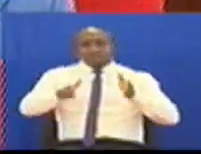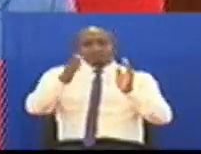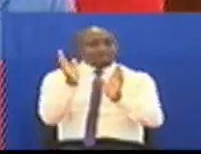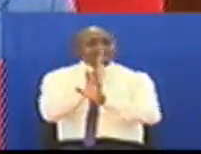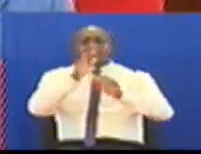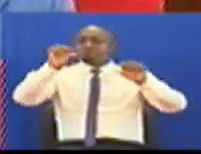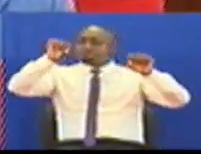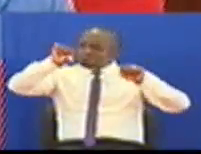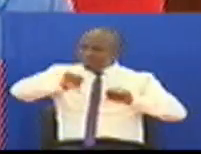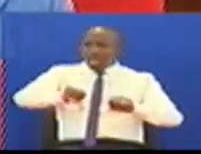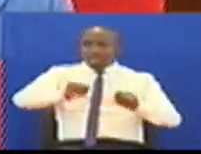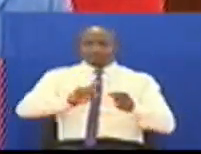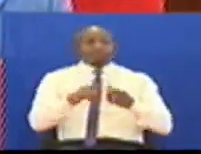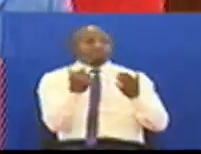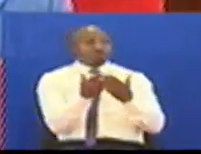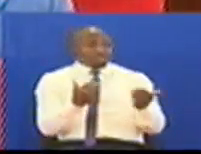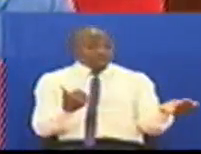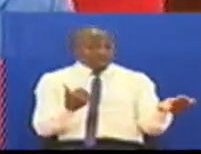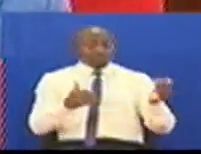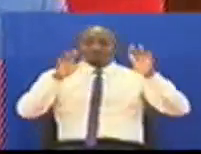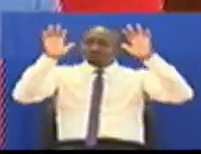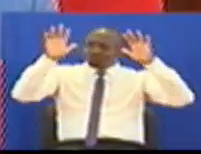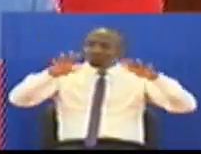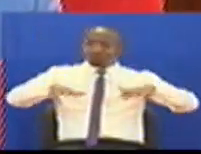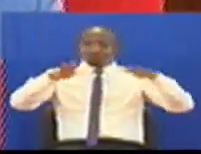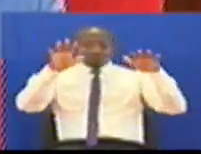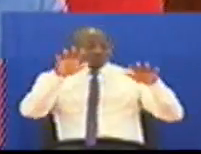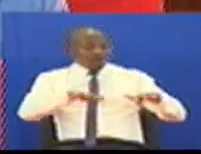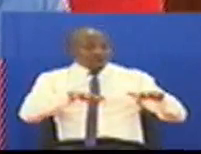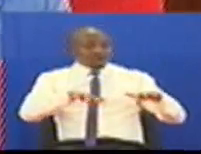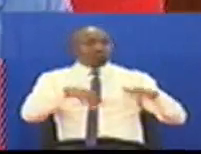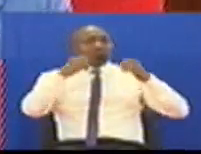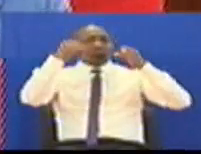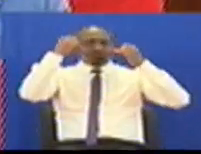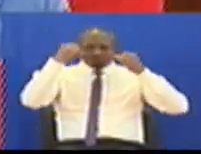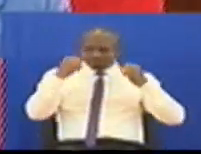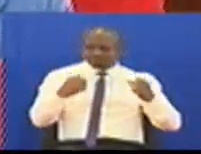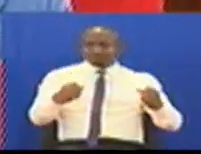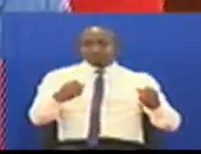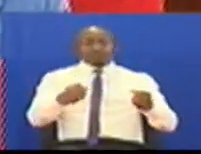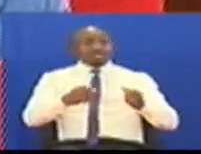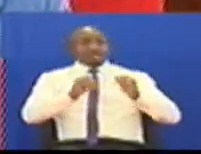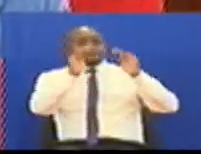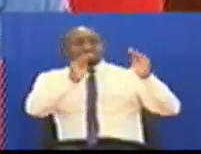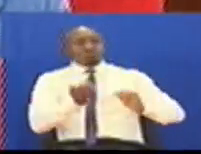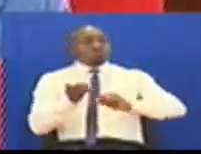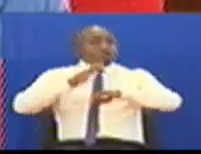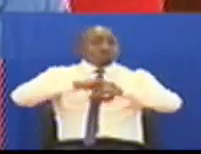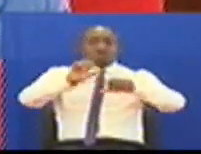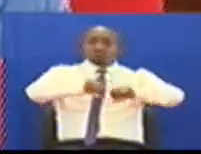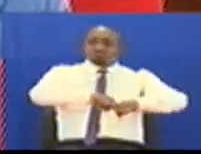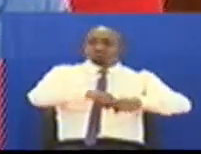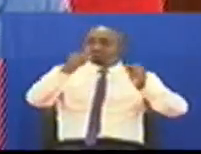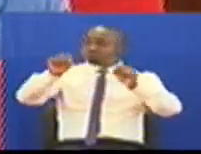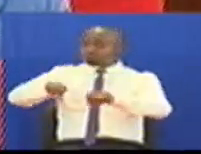Na zina hali mbaya sana kwa sababu ya mvua. Mvua imekuwa kubwa na mvua imeharibu miundombinu. Na imeharibu